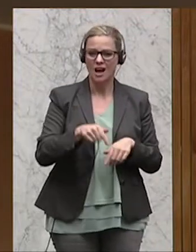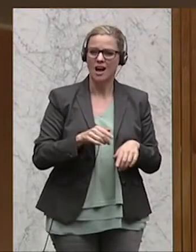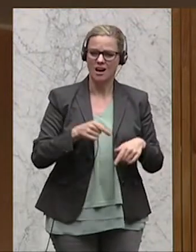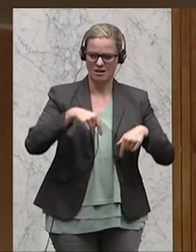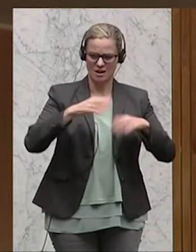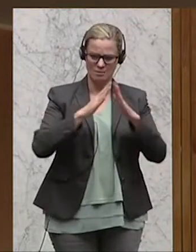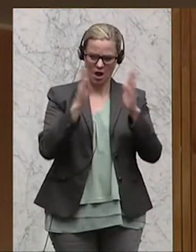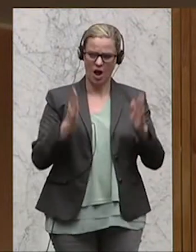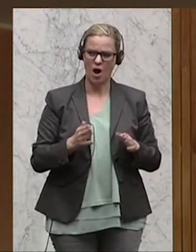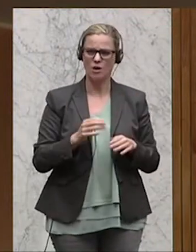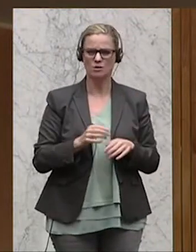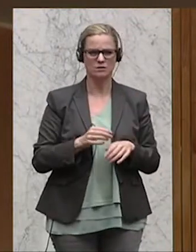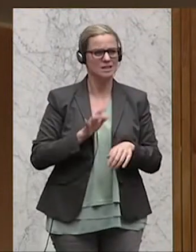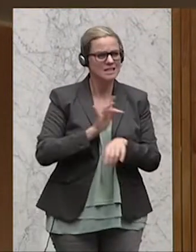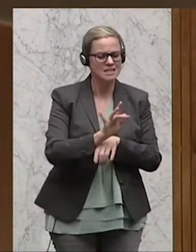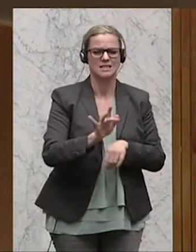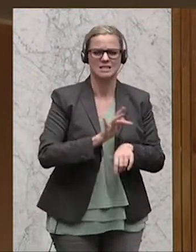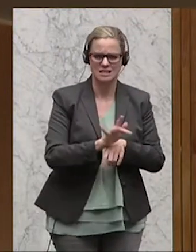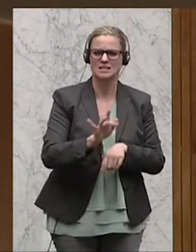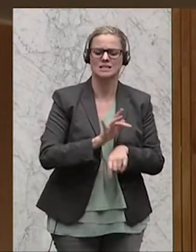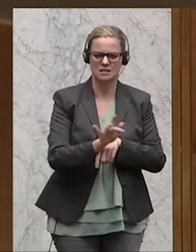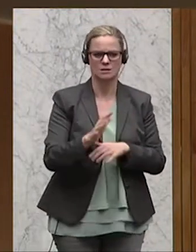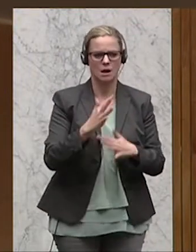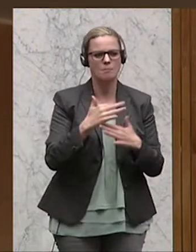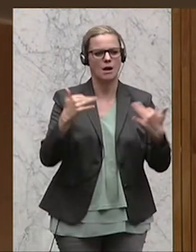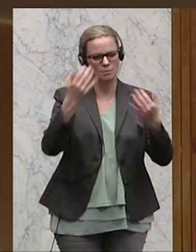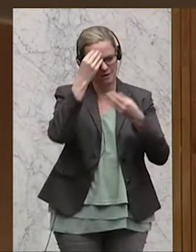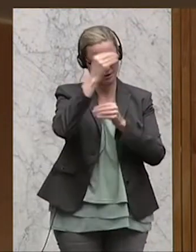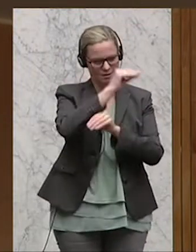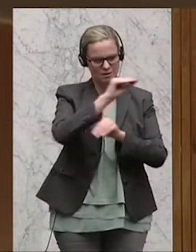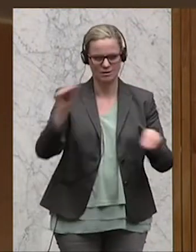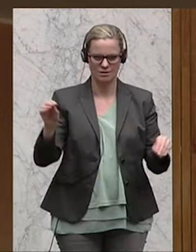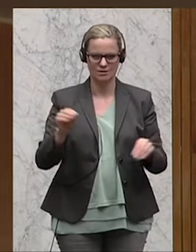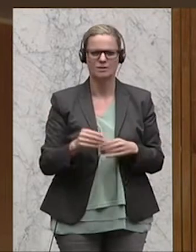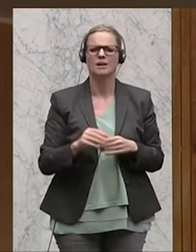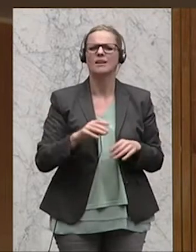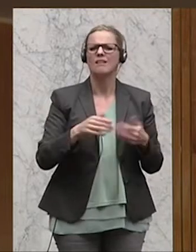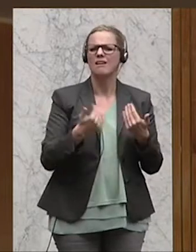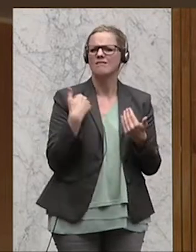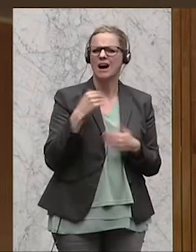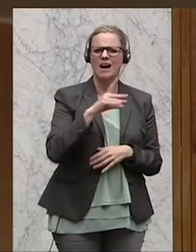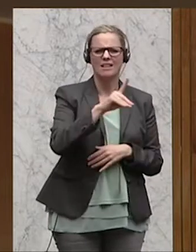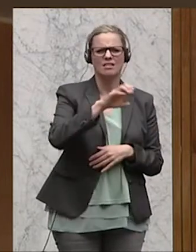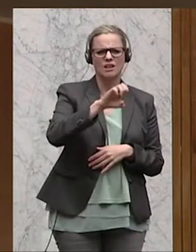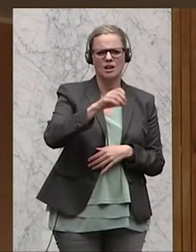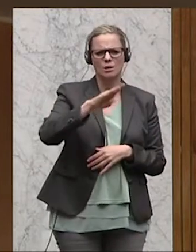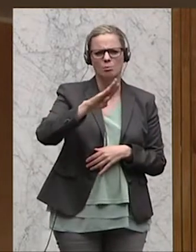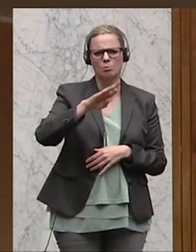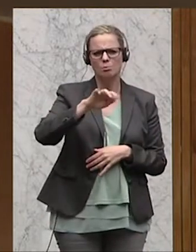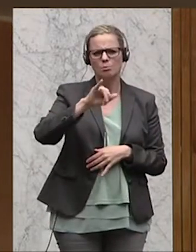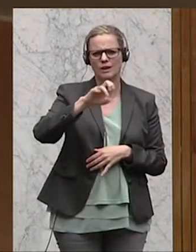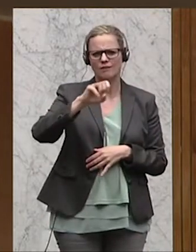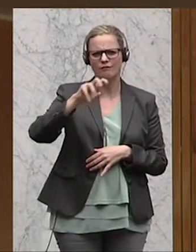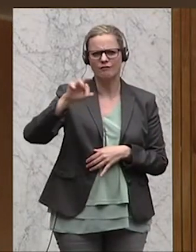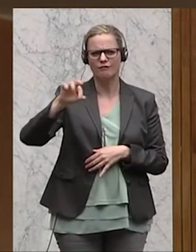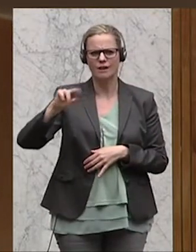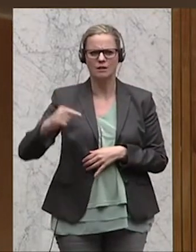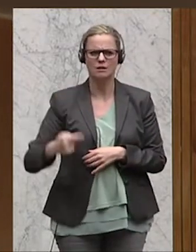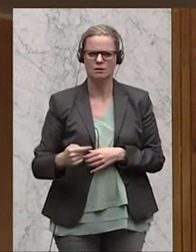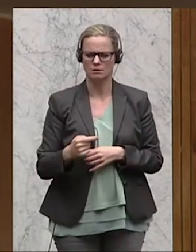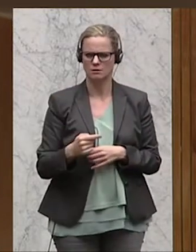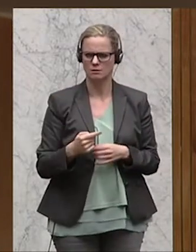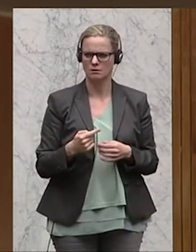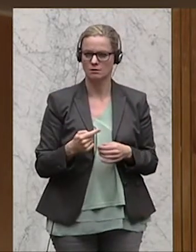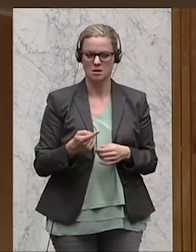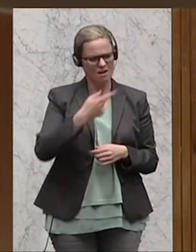auf parlamentarischer Ebene informiert. Stichwort Debriefings und Co., was TTIP anbelangt. Diese Vorgehensweisen haben